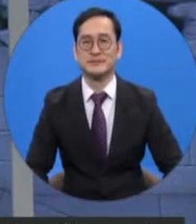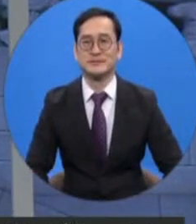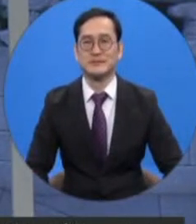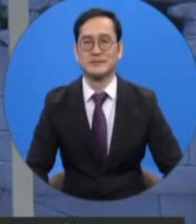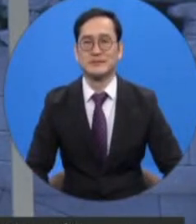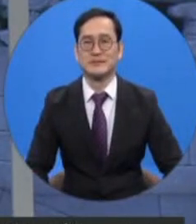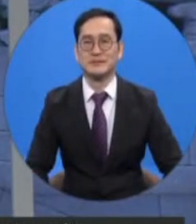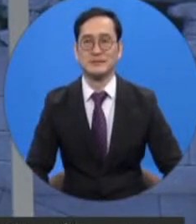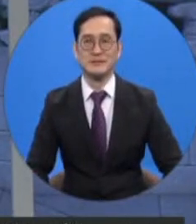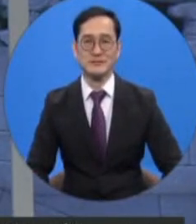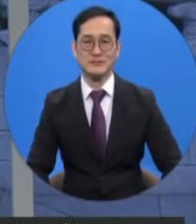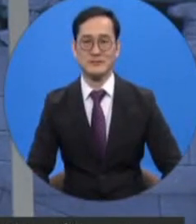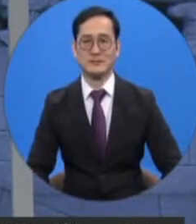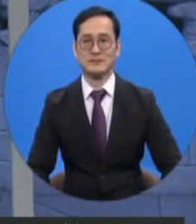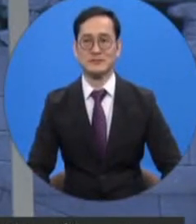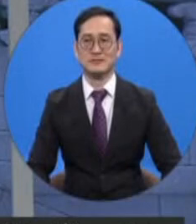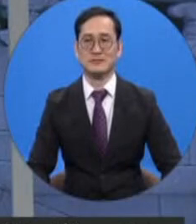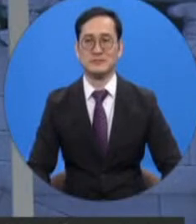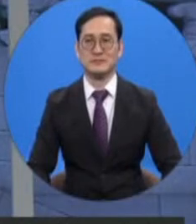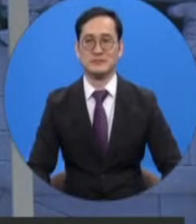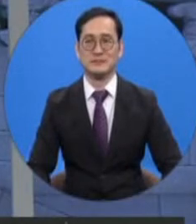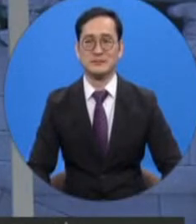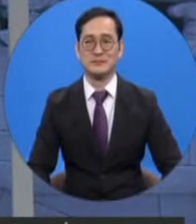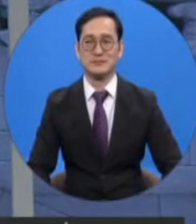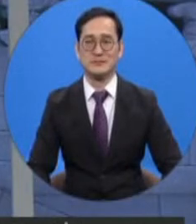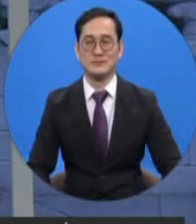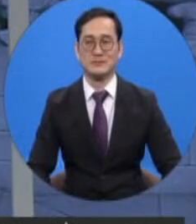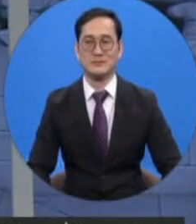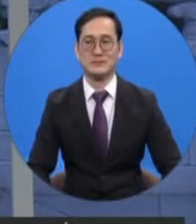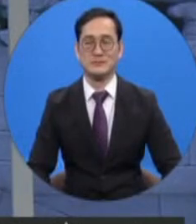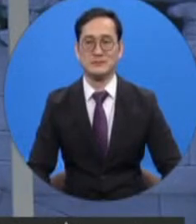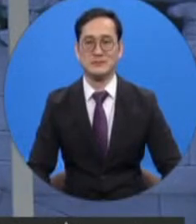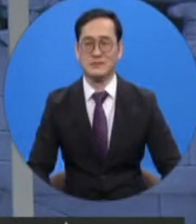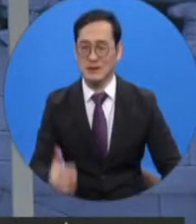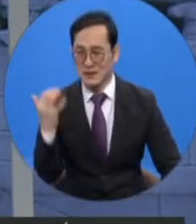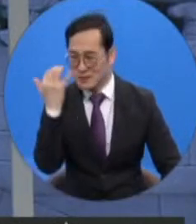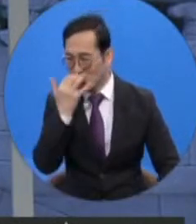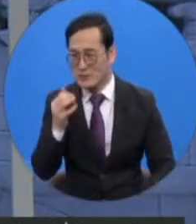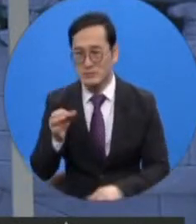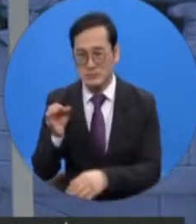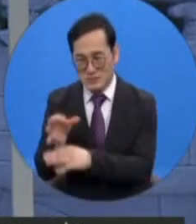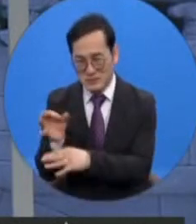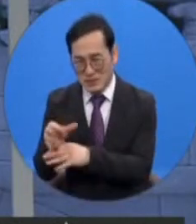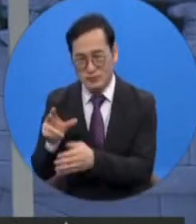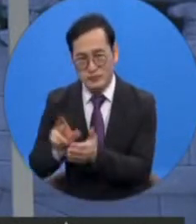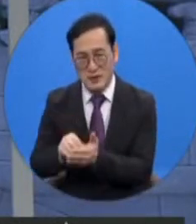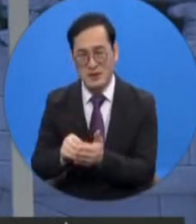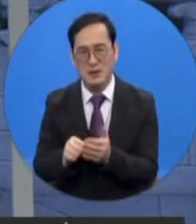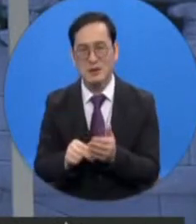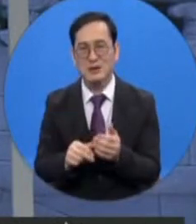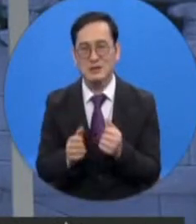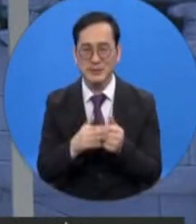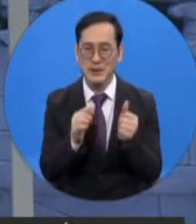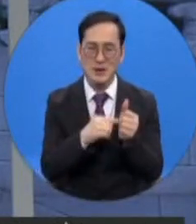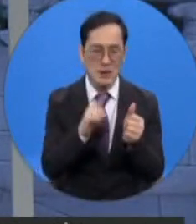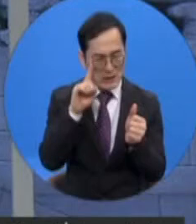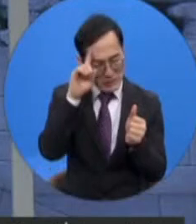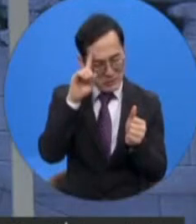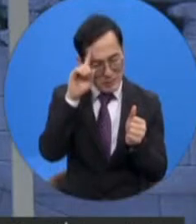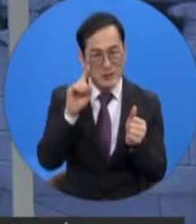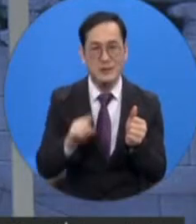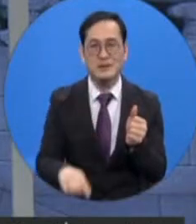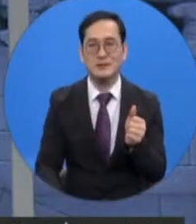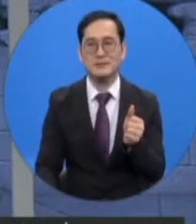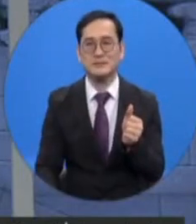의혹 논란은 상당 부분 좀 더 영향이 있을 것으로 좀 예상이 됩니다. 이재명 후보가 아들의